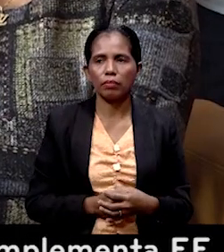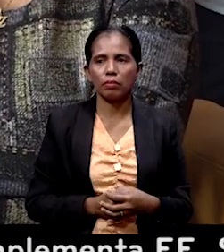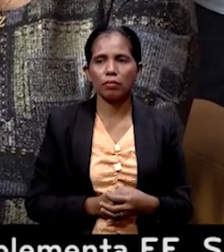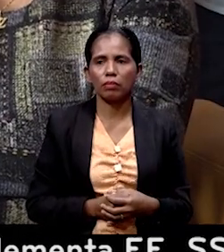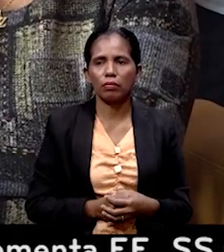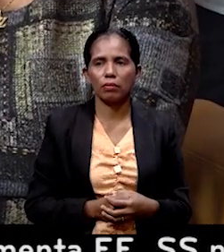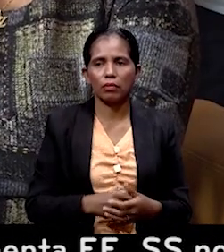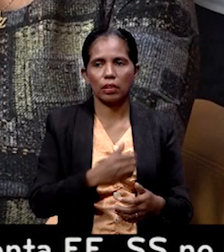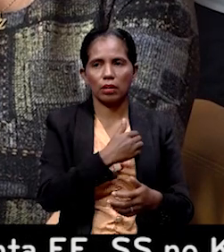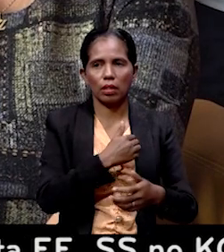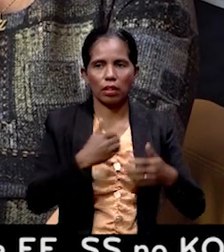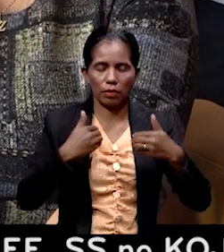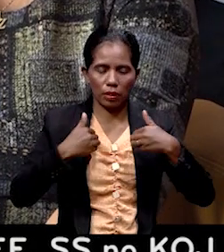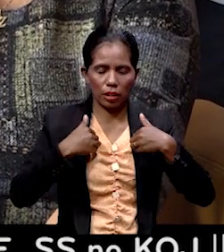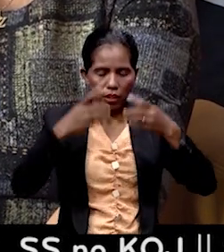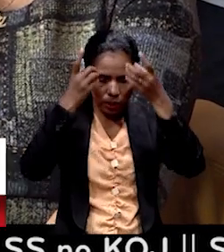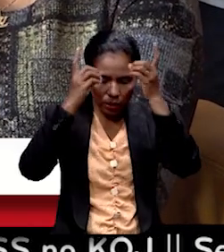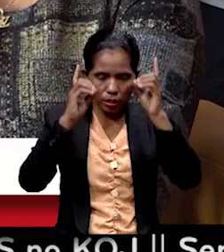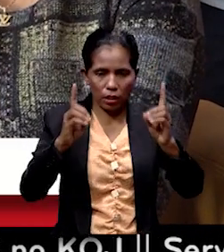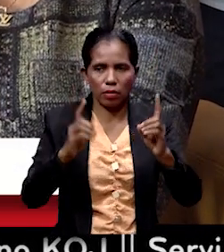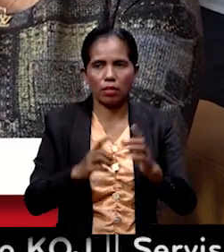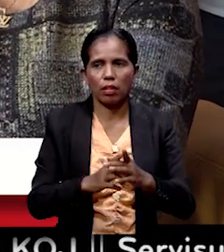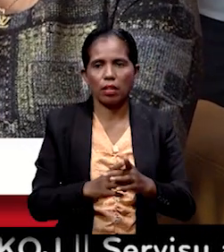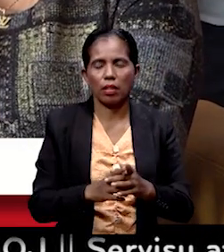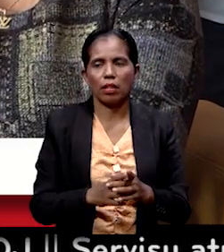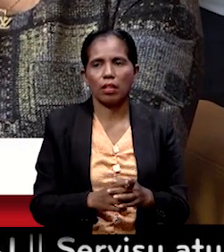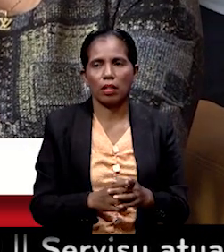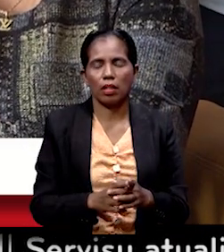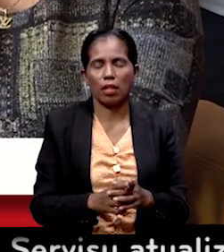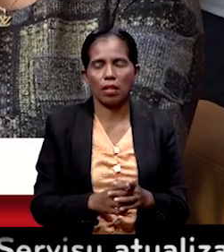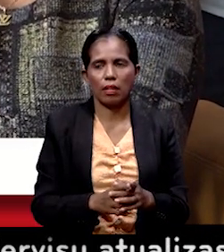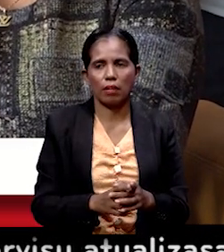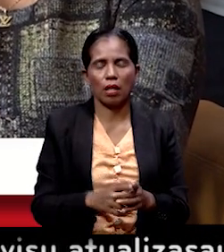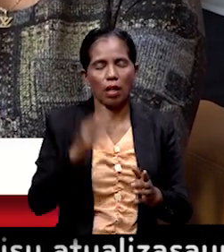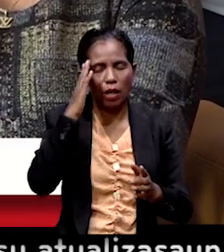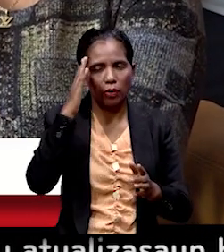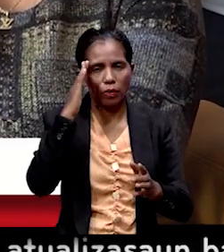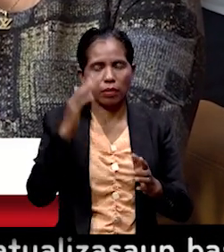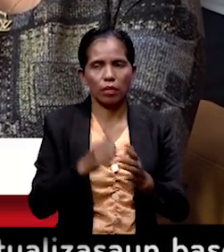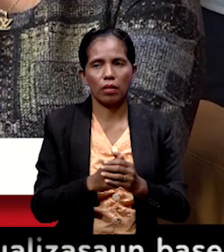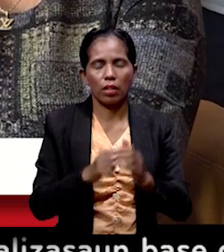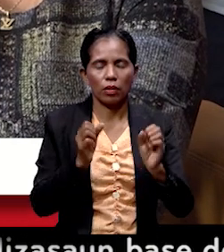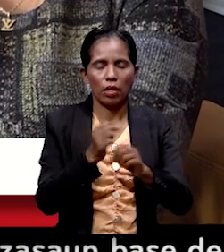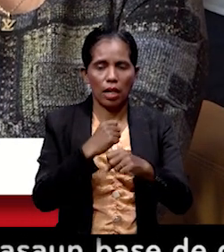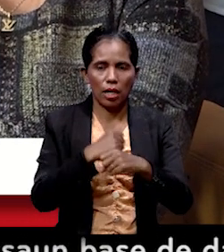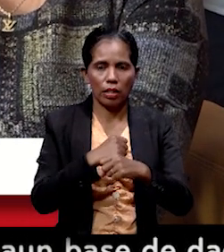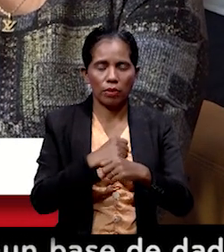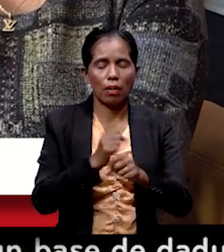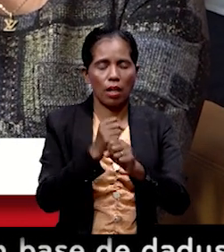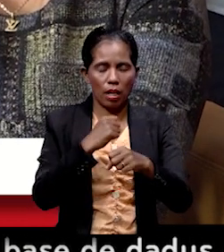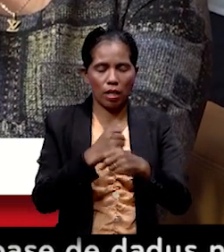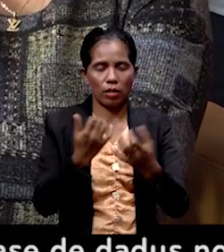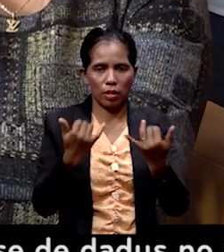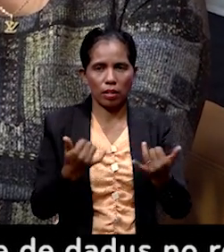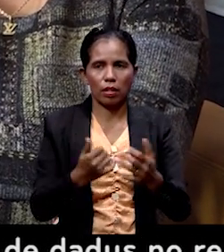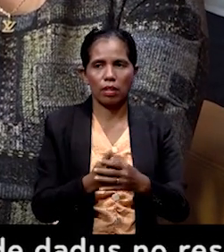Sidak iya desizau ida ba situsau ida ne. Tamane mandatária hanoen kata ka atu solusiona situsau ida ne